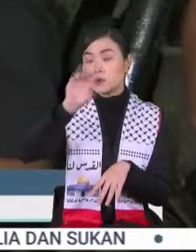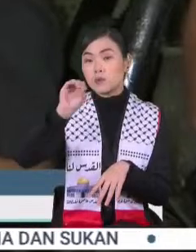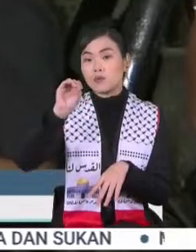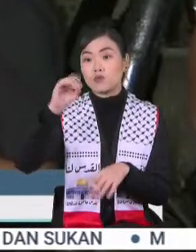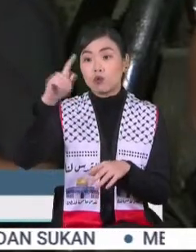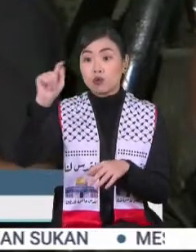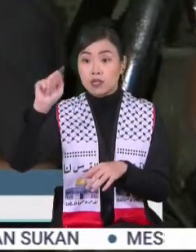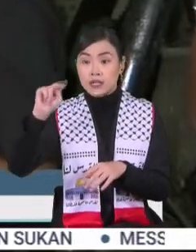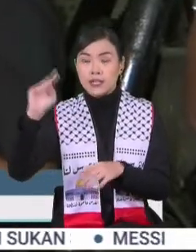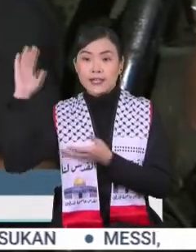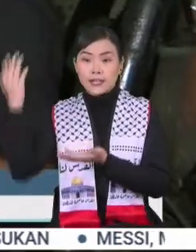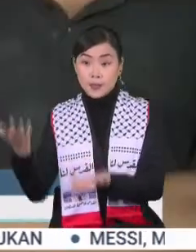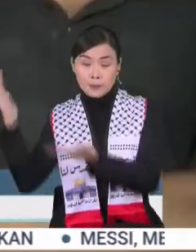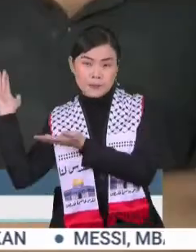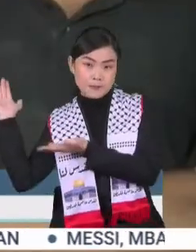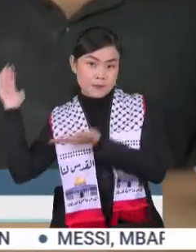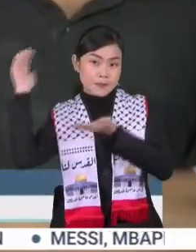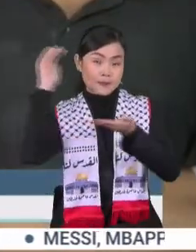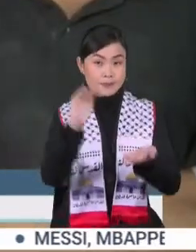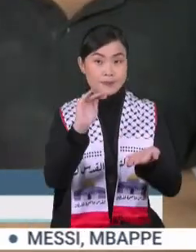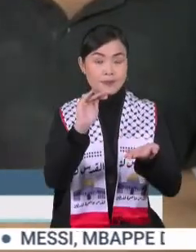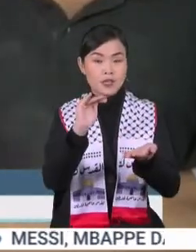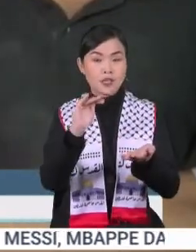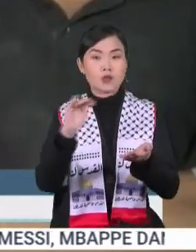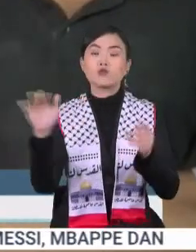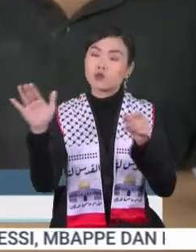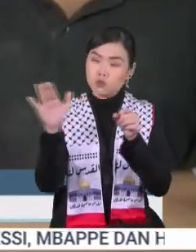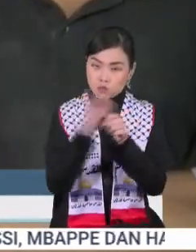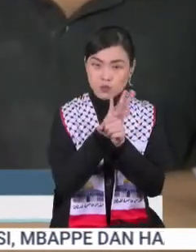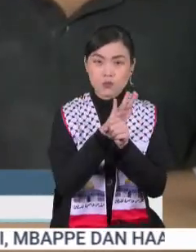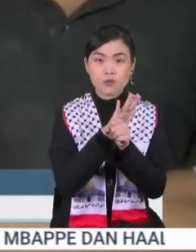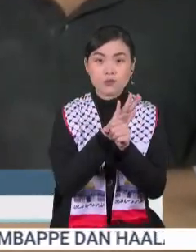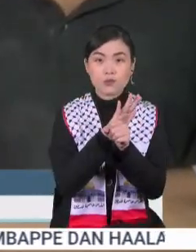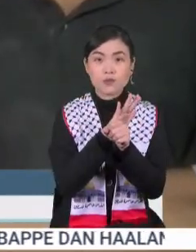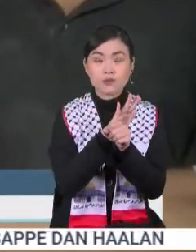Alhamdulillah risau bekalan akan cukup